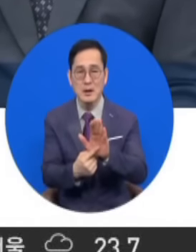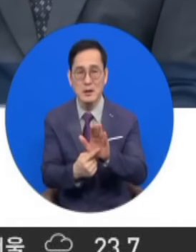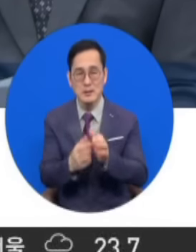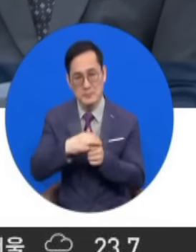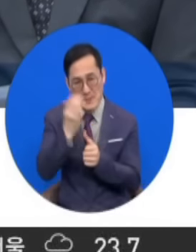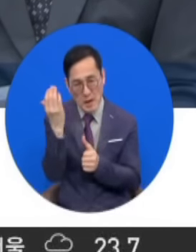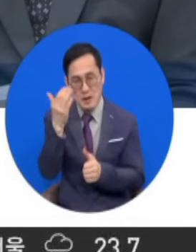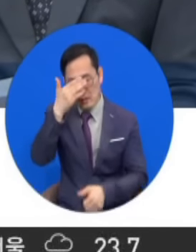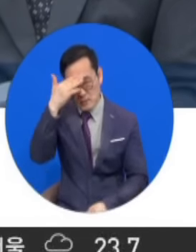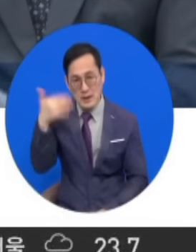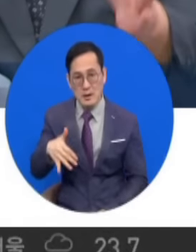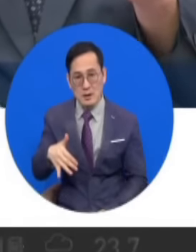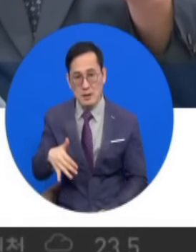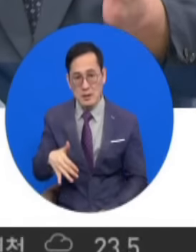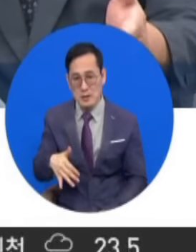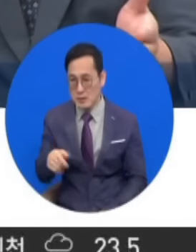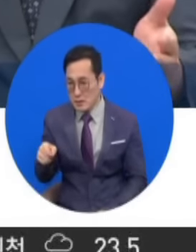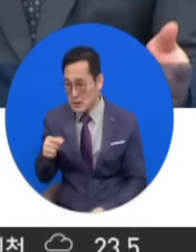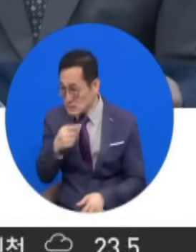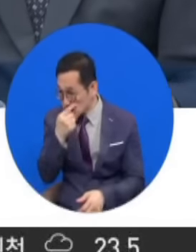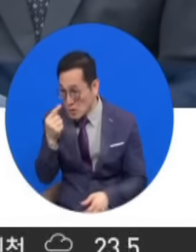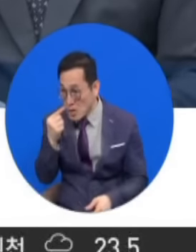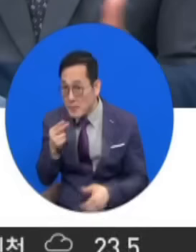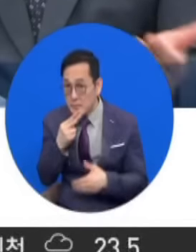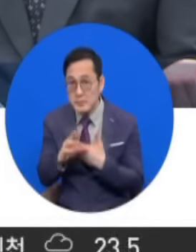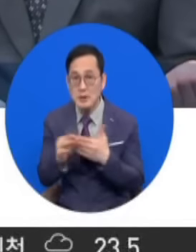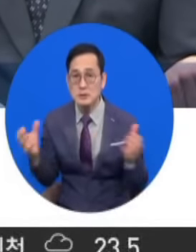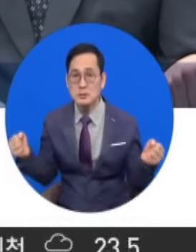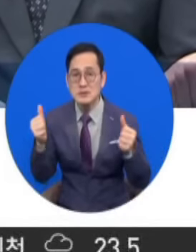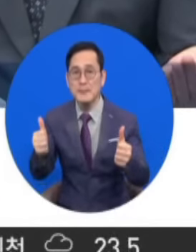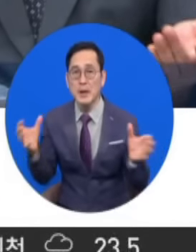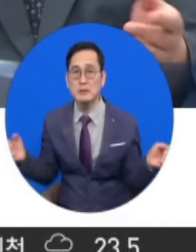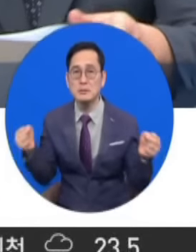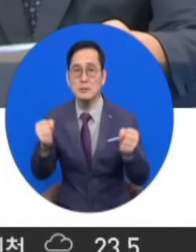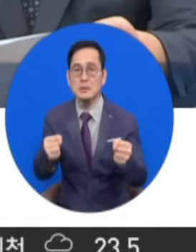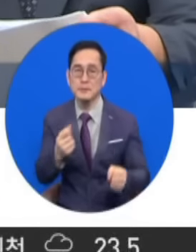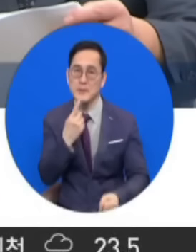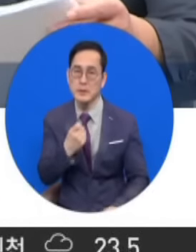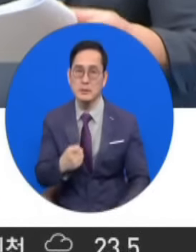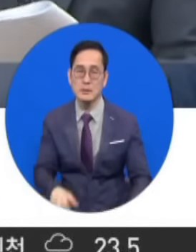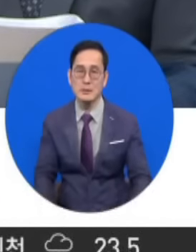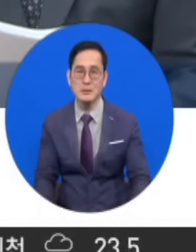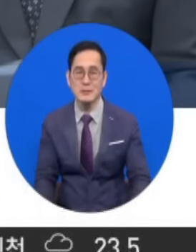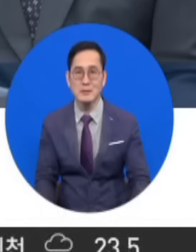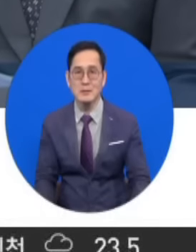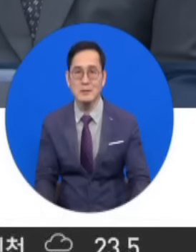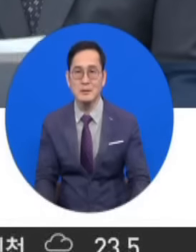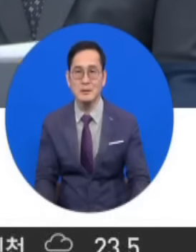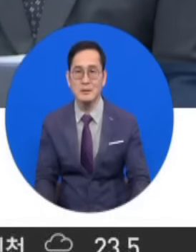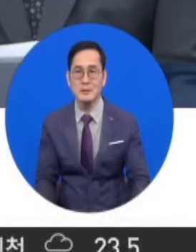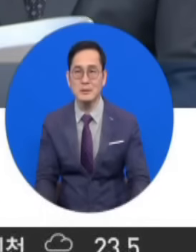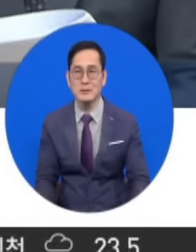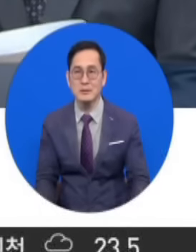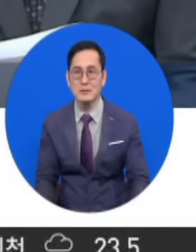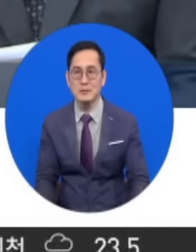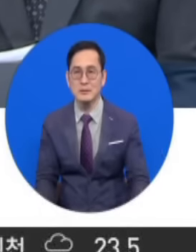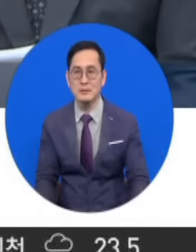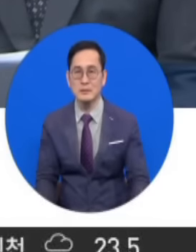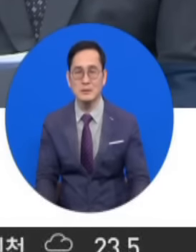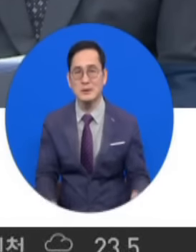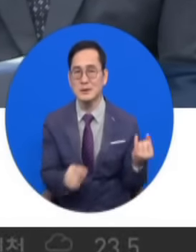기소 가능성도 있었던 거예요. 이렇게 이런 식으로 몰아붙인다면 어떻게 빠져나가겠어요? 다행히 이제 허위 고소로